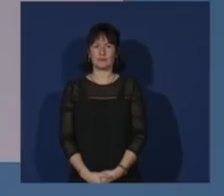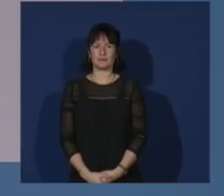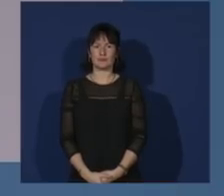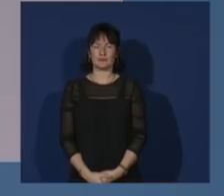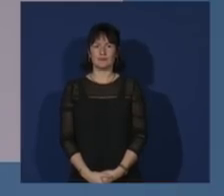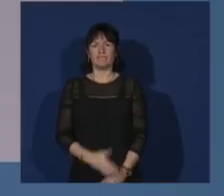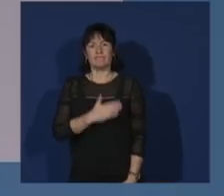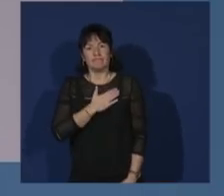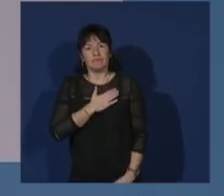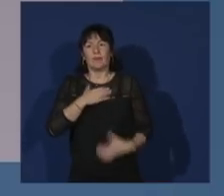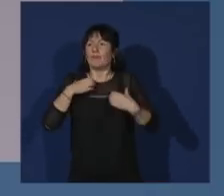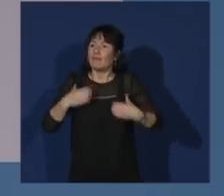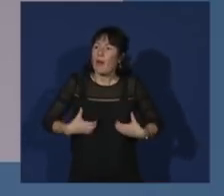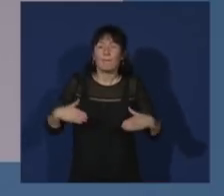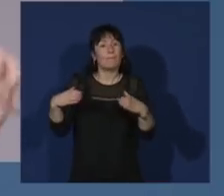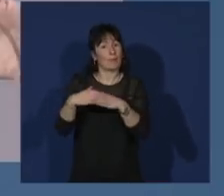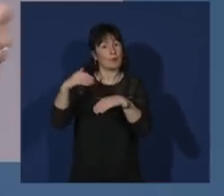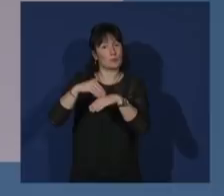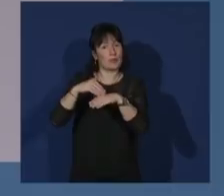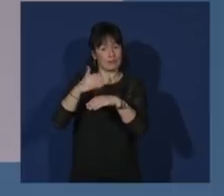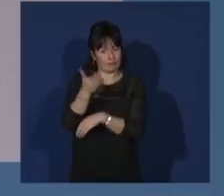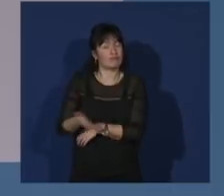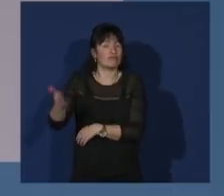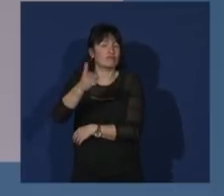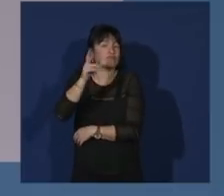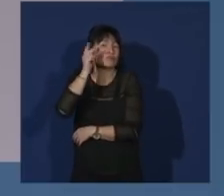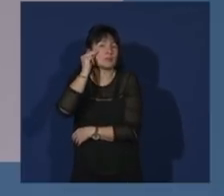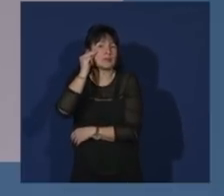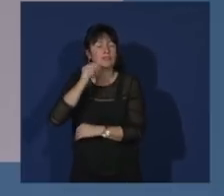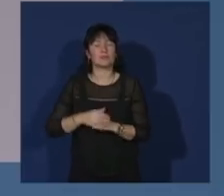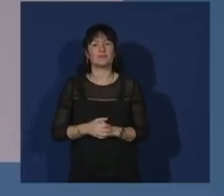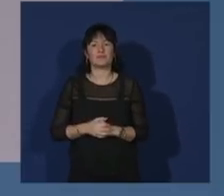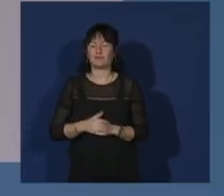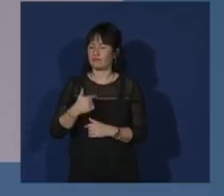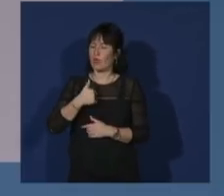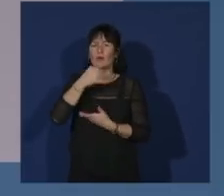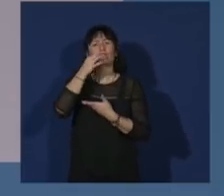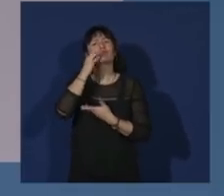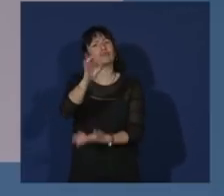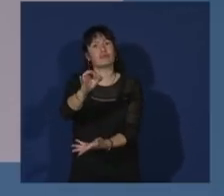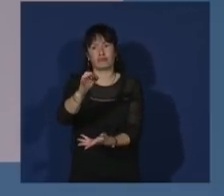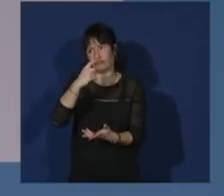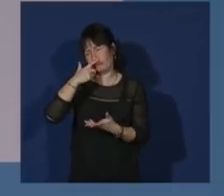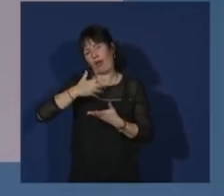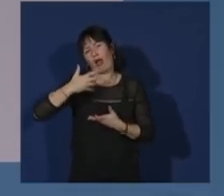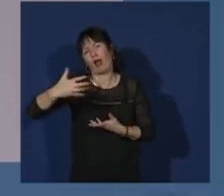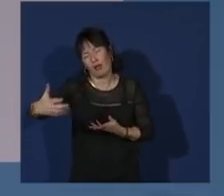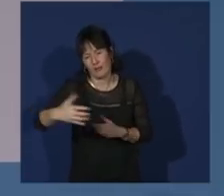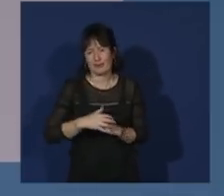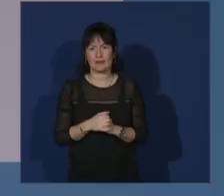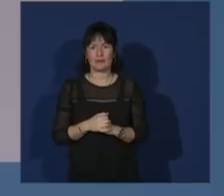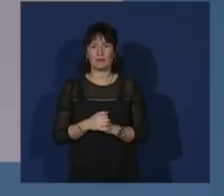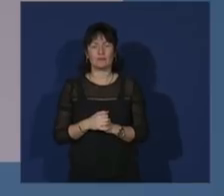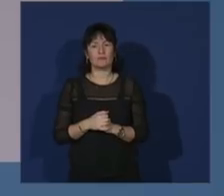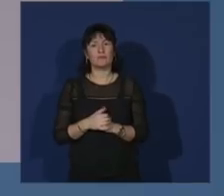Chers membres du Conseil, vous l'avez compris à travers ce discours qui était déjà trop long, je ne prends